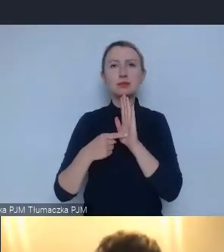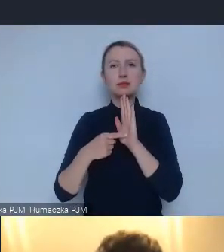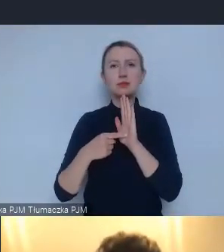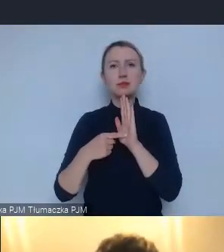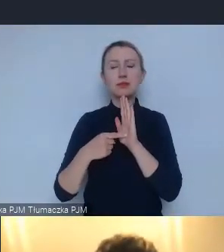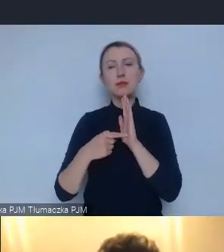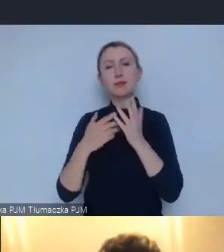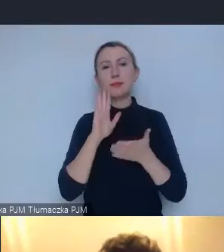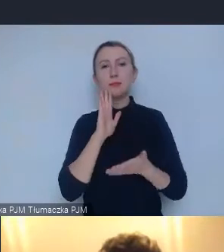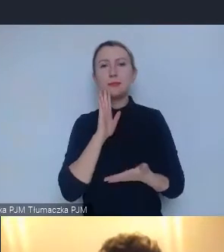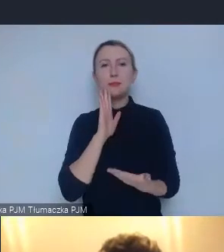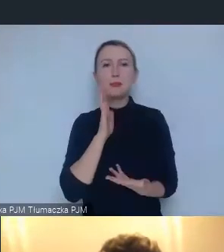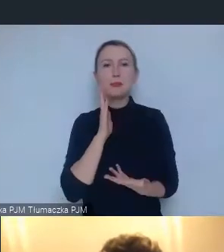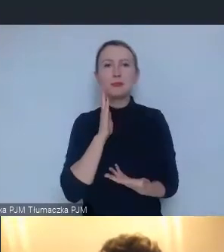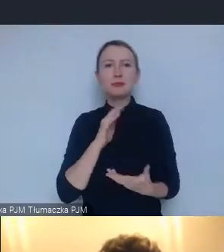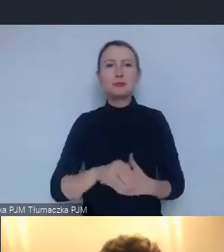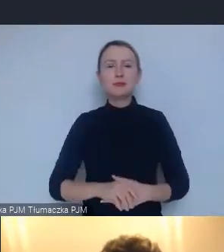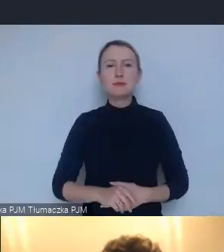jakby